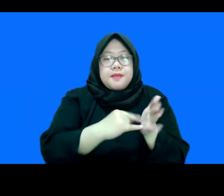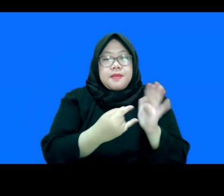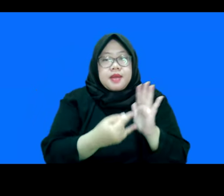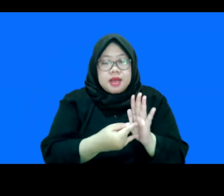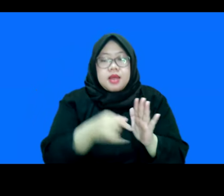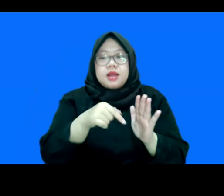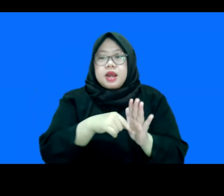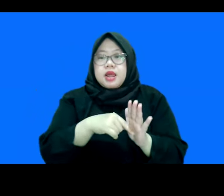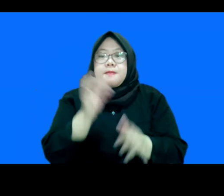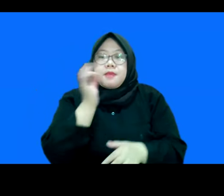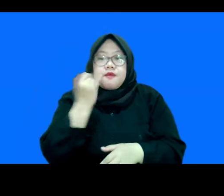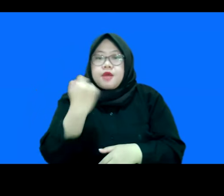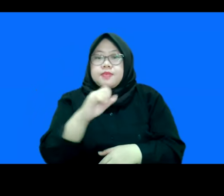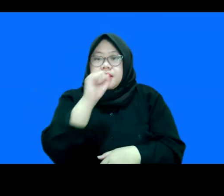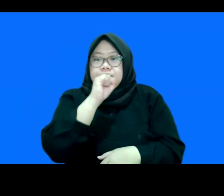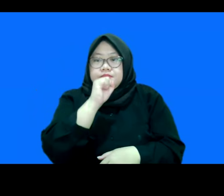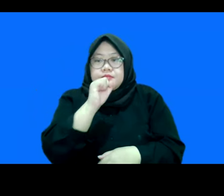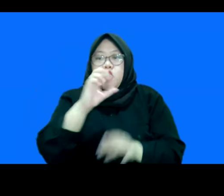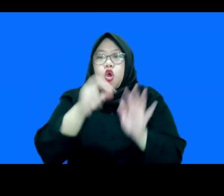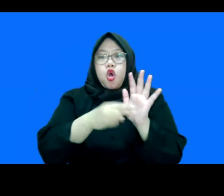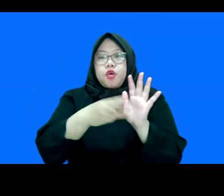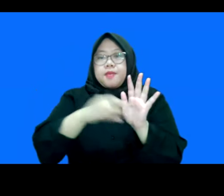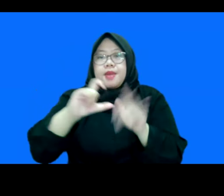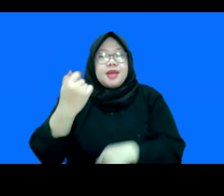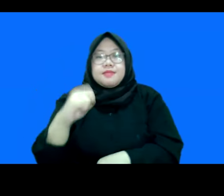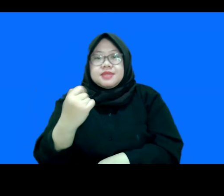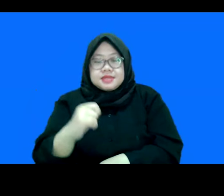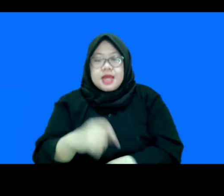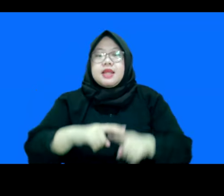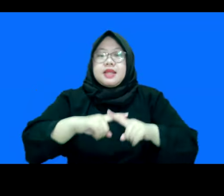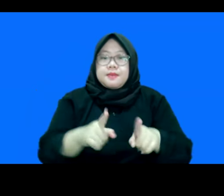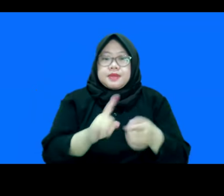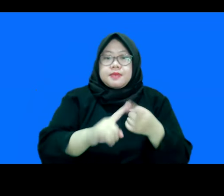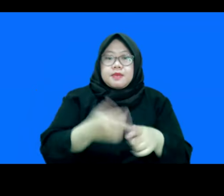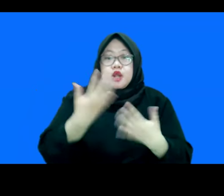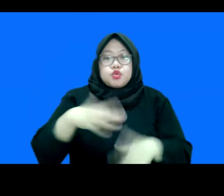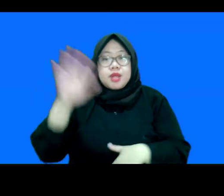yang sudah raise hand, mohon untuk dapat menuliskan pertanyaannya di kolom chat.